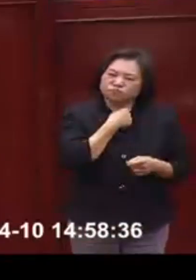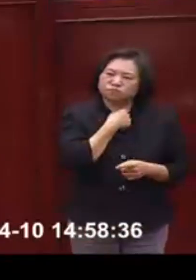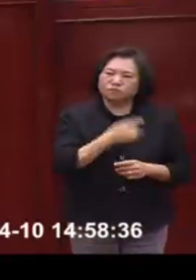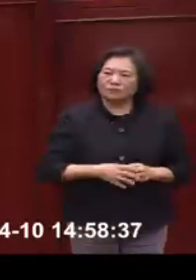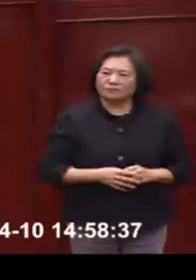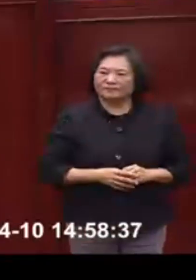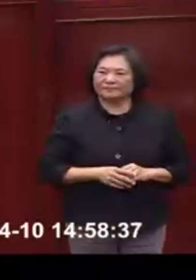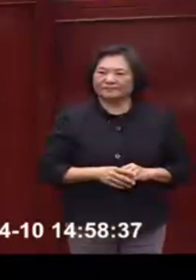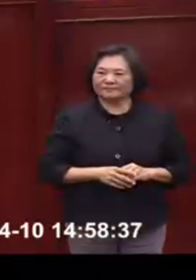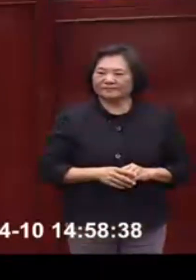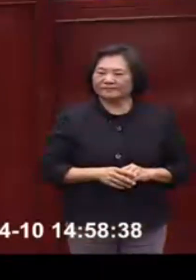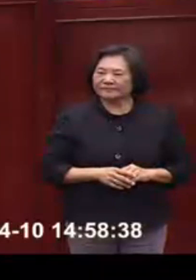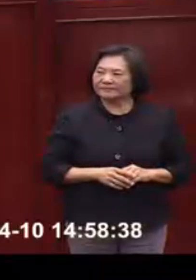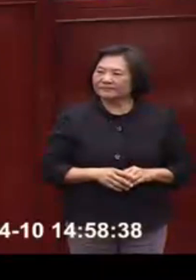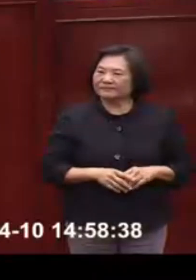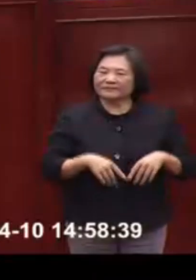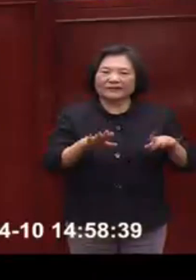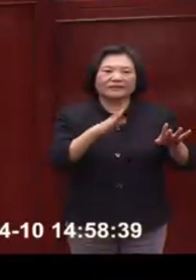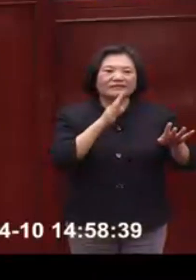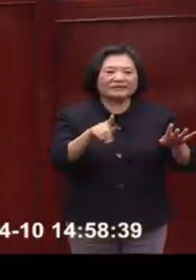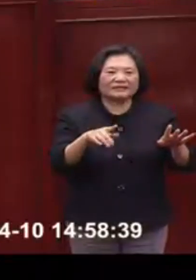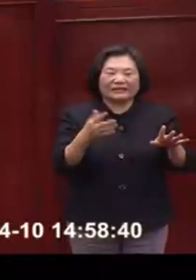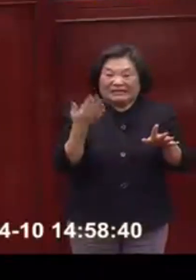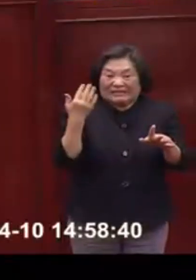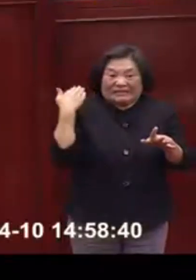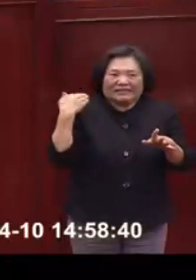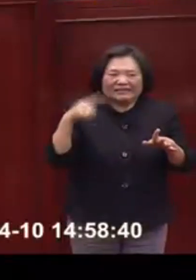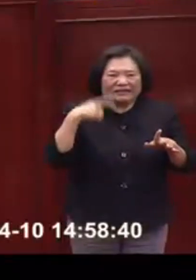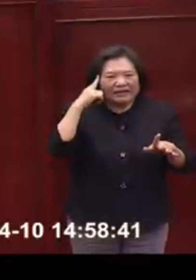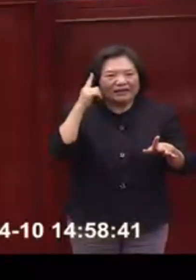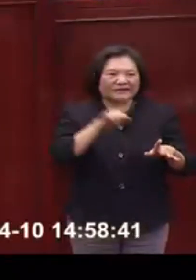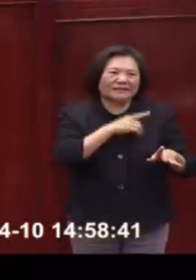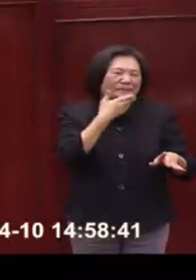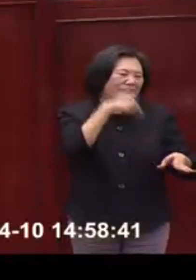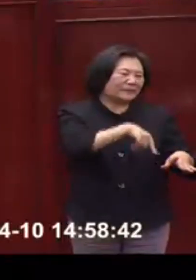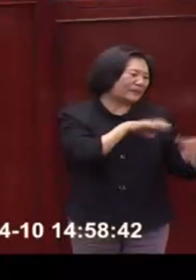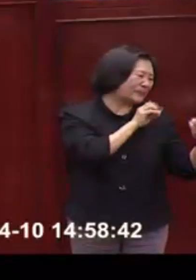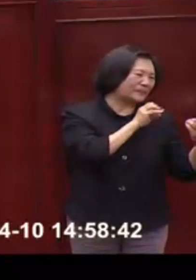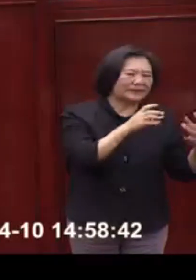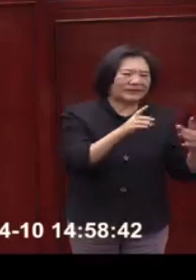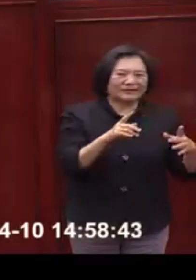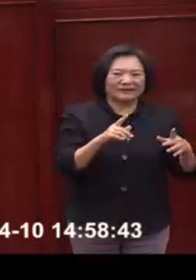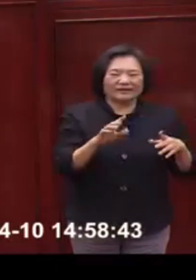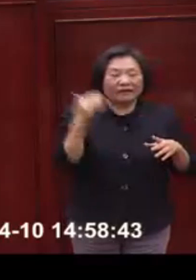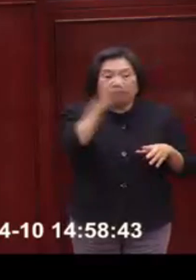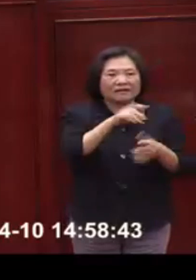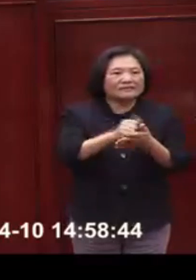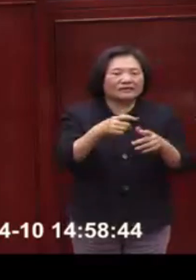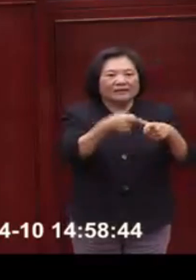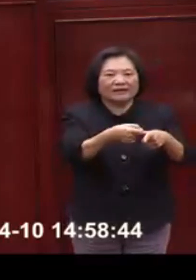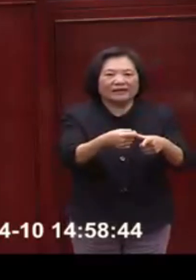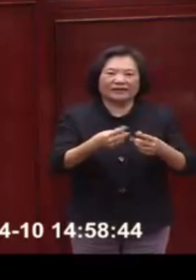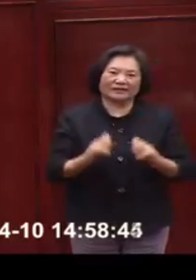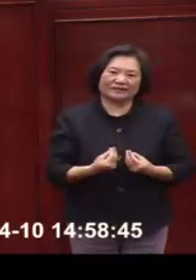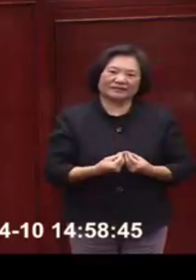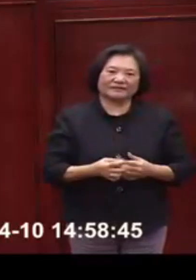是说，因为当天实在是我们是私下的谈话，那被记者录音。